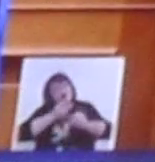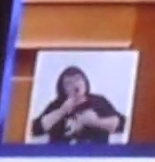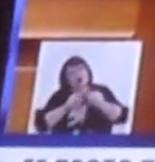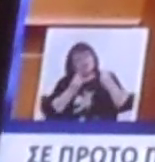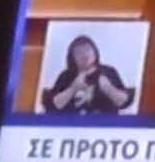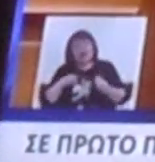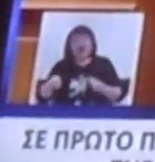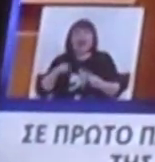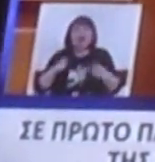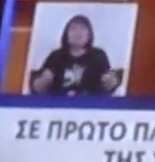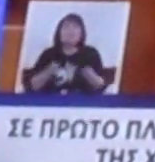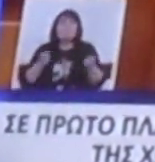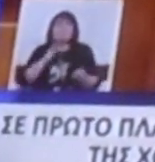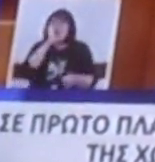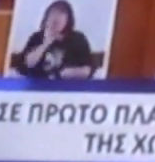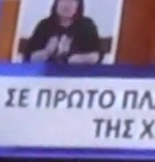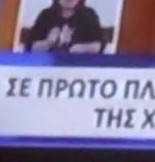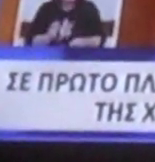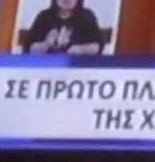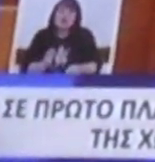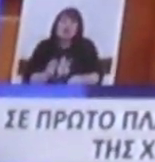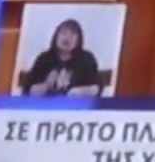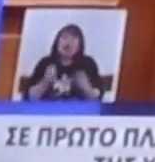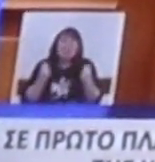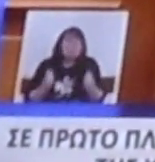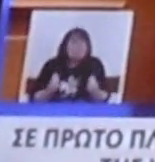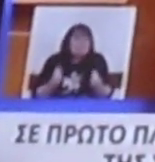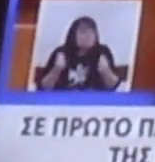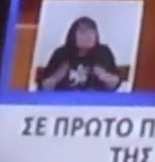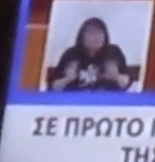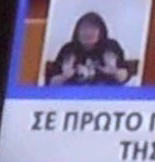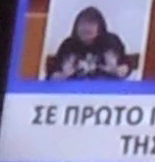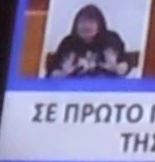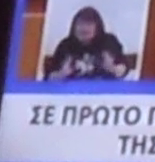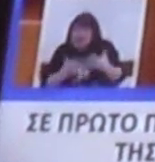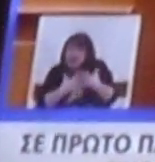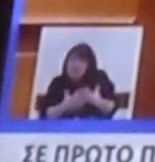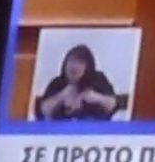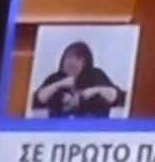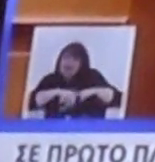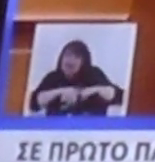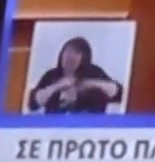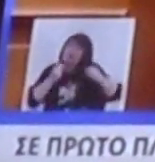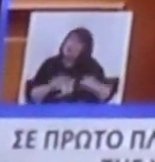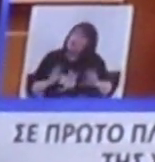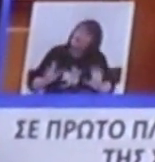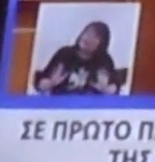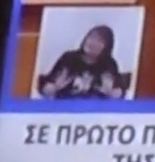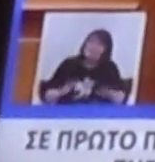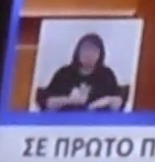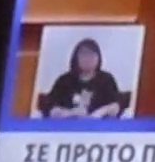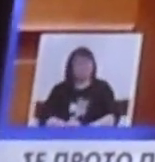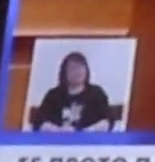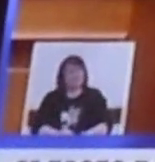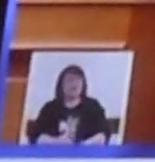γη, γιατί δεν μπορώ να δεχτώ κάποιοι να ξεγελιώνται από κάποιους που μέσα σε λίγες ώρες καταδεικνύουν το ποιοι είναι.